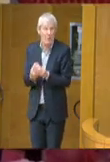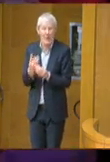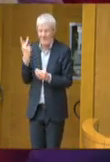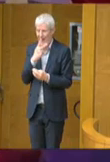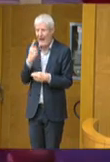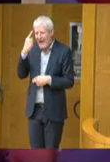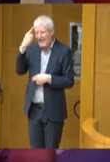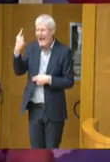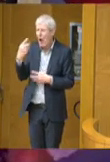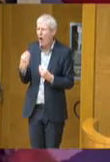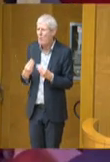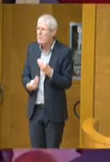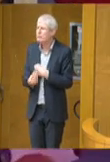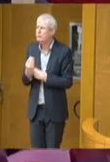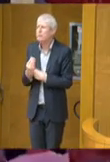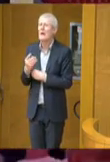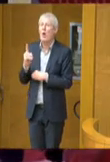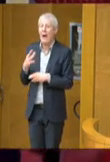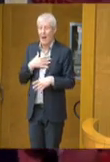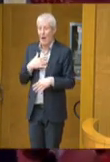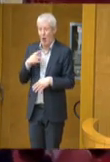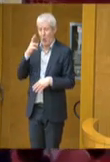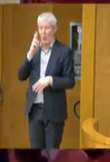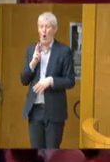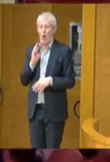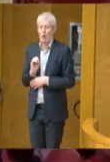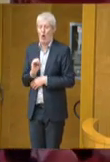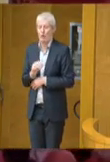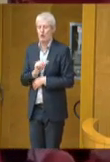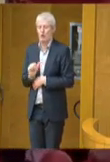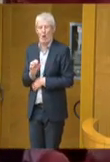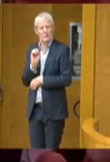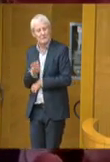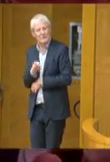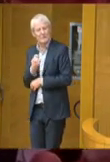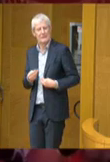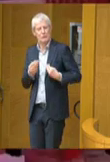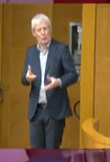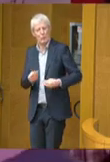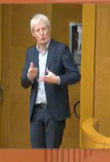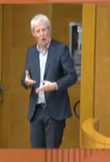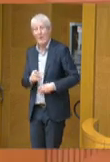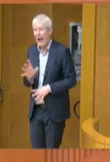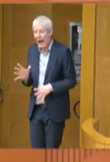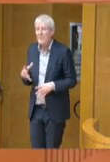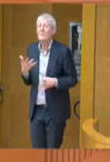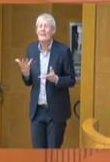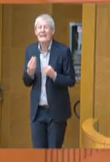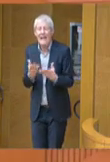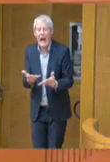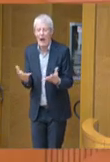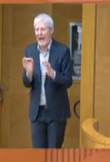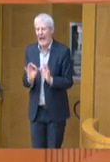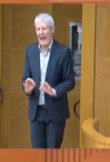è nata dalla consapevolezza che il nostro ruolo di docenti non è solo quello di istruire, ma soprattutto quello di